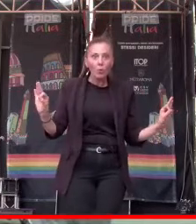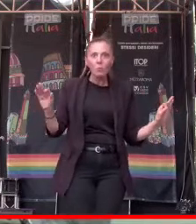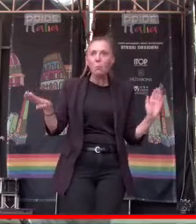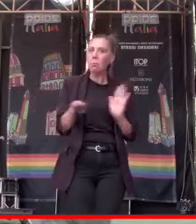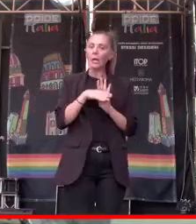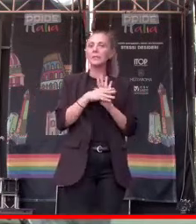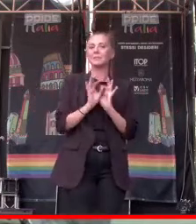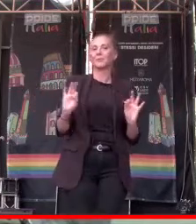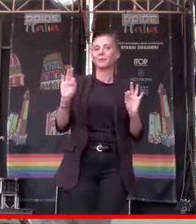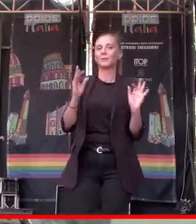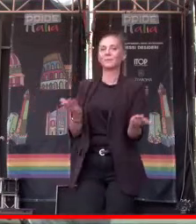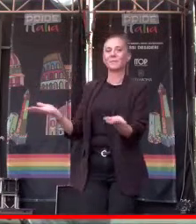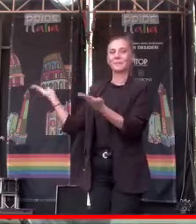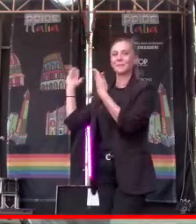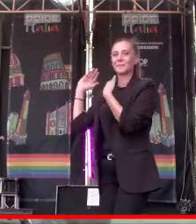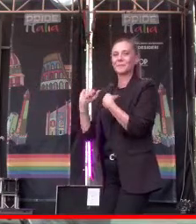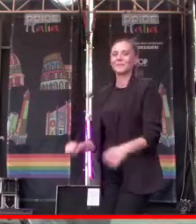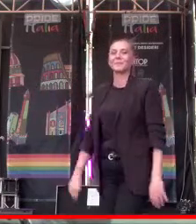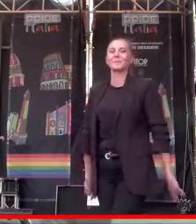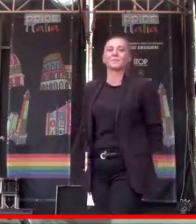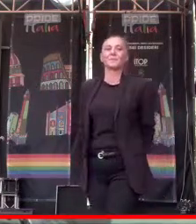Partito.